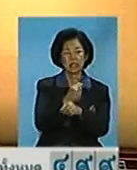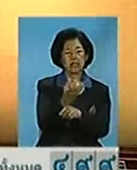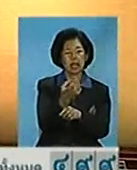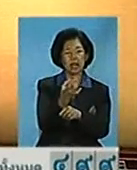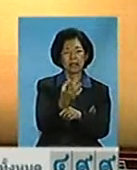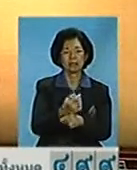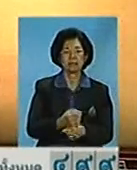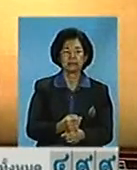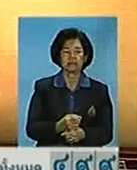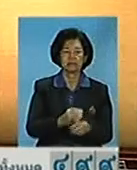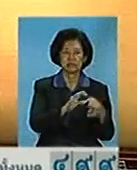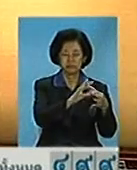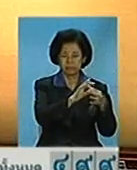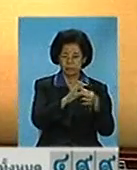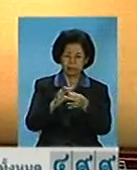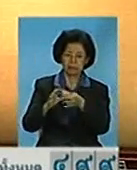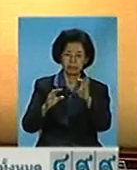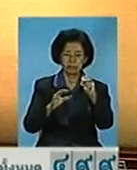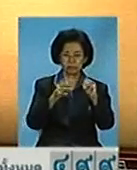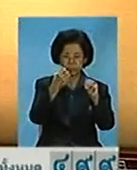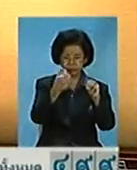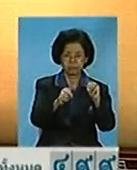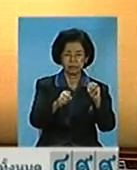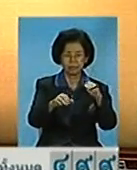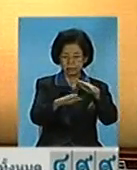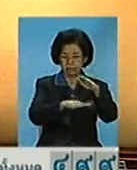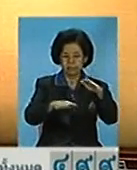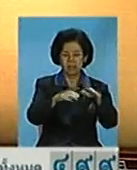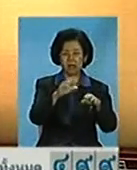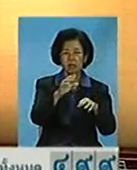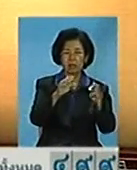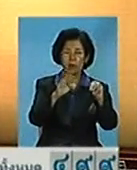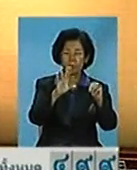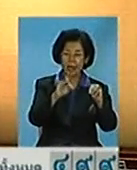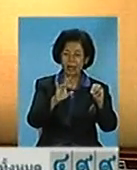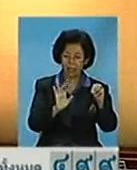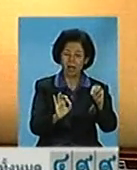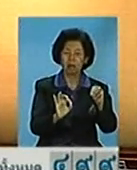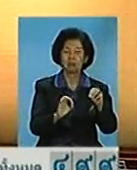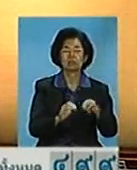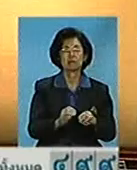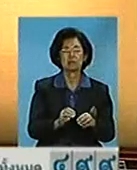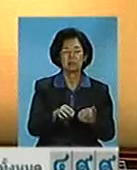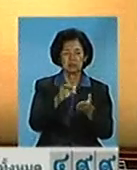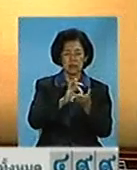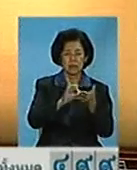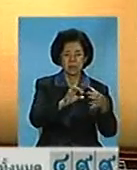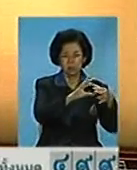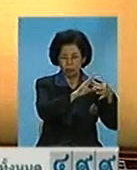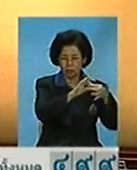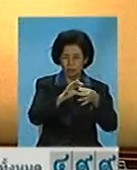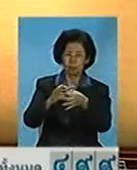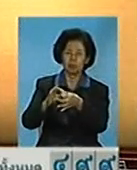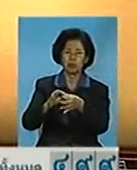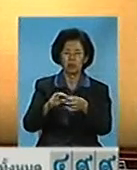นะครับแล้วก็โยงไปถึงมาตรา10ว่าภายใต้มาตรา8กับมาตรา9เขียนโยงรับกันอย่างนี้งั้นเว